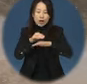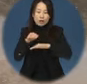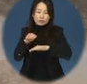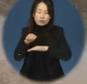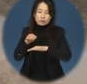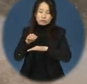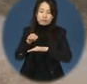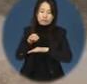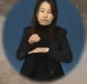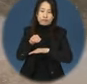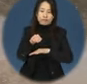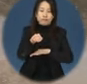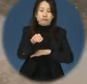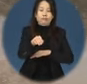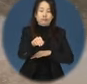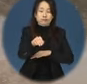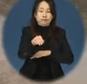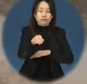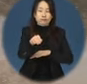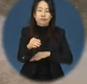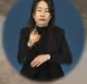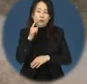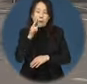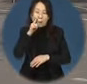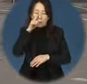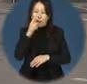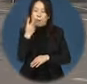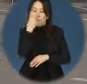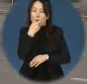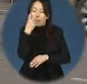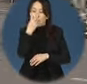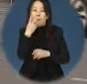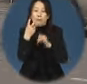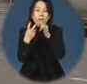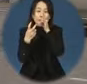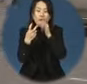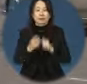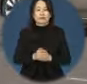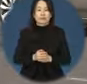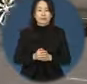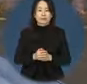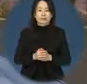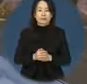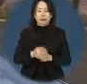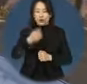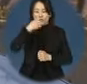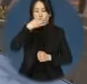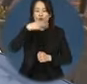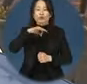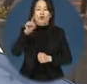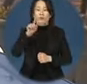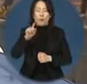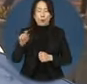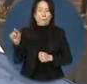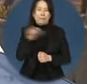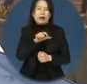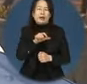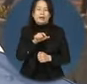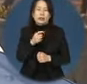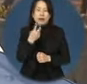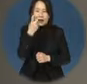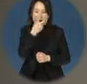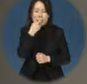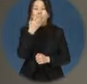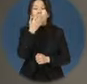차를 타고 가서 연 사설 제가 검사를 봤는데 그게 몇 가지 장점이 있는데 일들 속도가 굉장히 빠릅니다 그렇게 하면 그리고